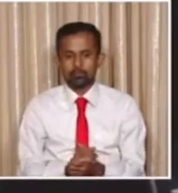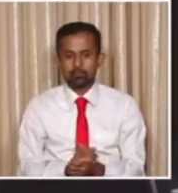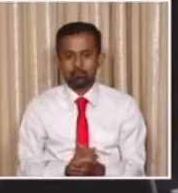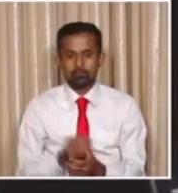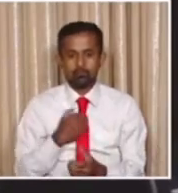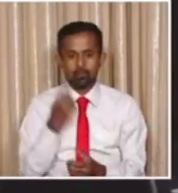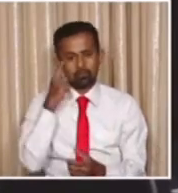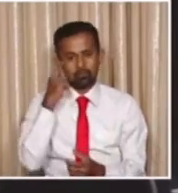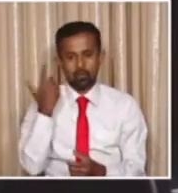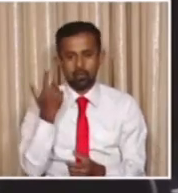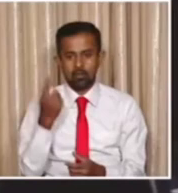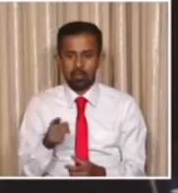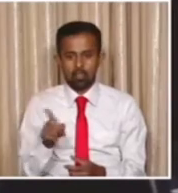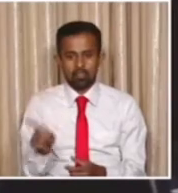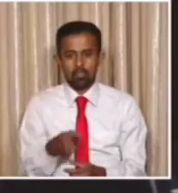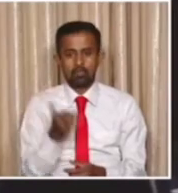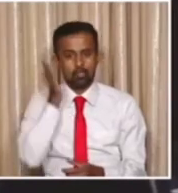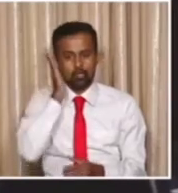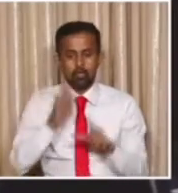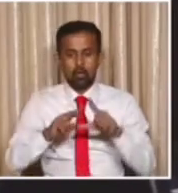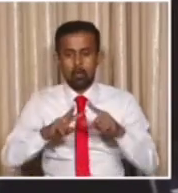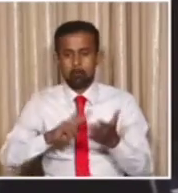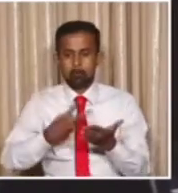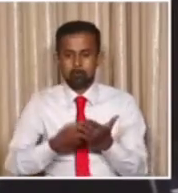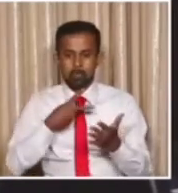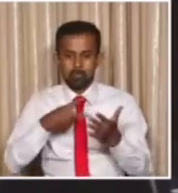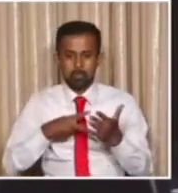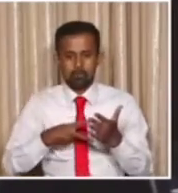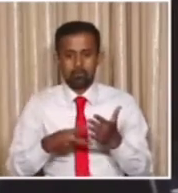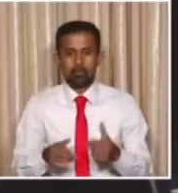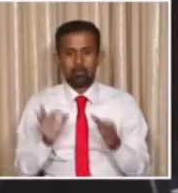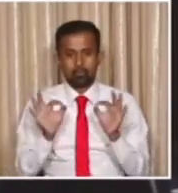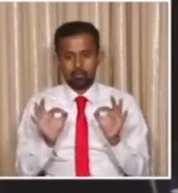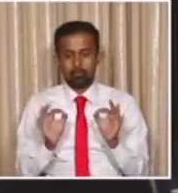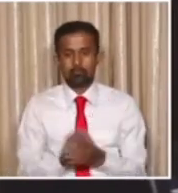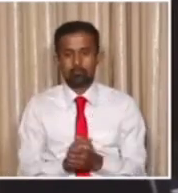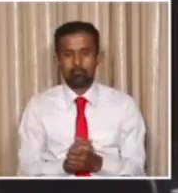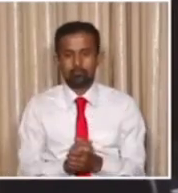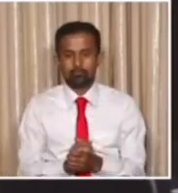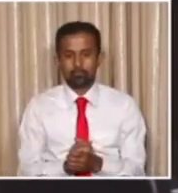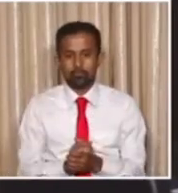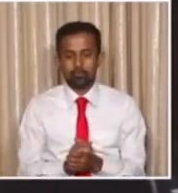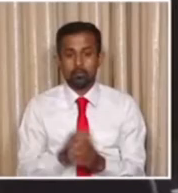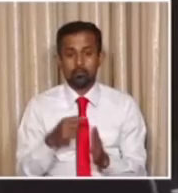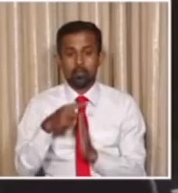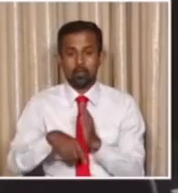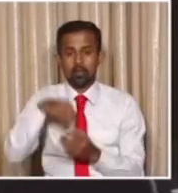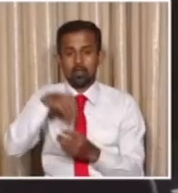මම දන්නේ නැහැ දවසක් ඇතුළත ඒක ඉංග්‍රීසියට පරිවර්තනය කළා එතුමිය කියවල තියෙනවා හොඳයි ඉතින් ඒ උනන්දුව හැබැයි මේ මේ රට